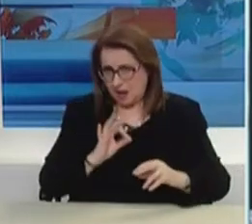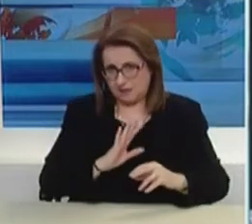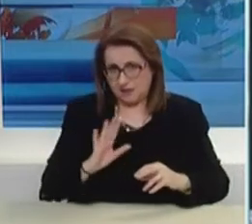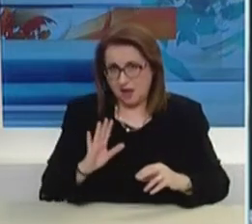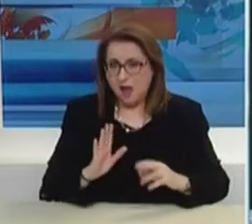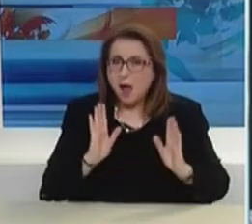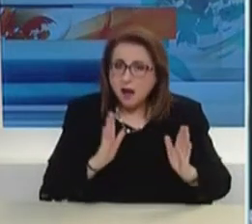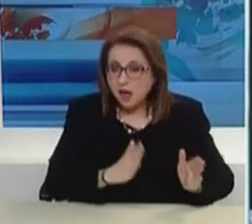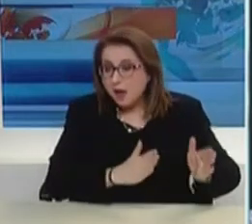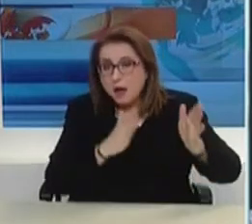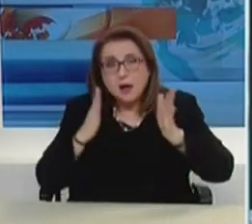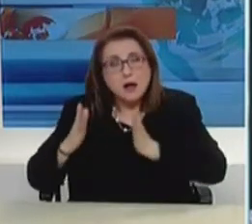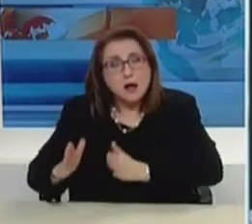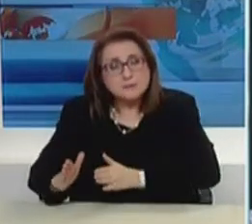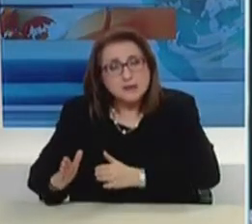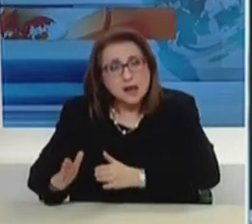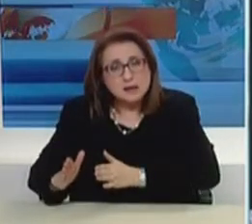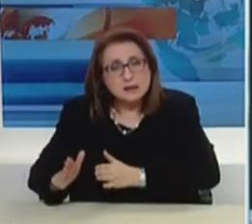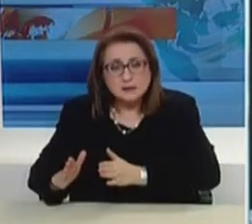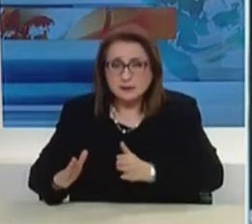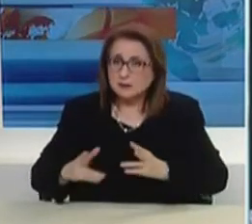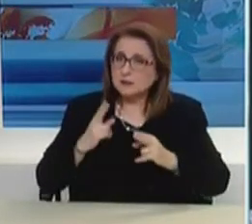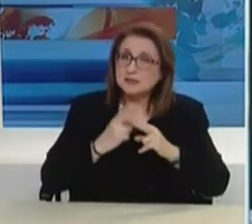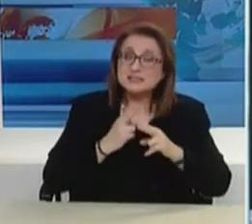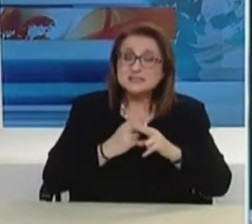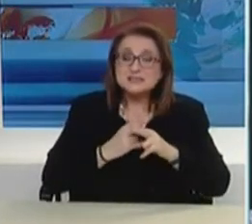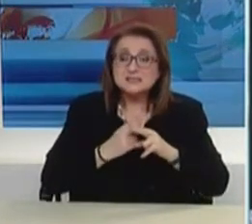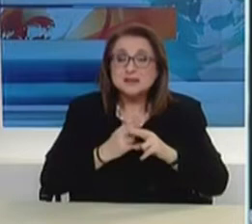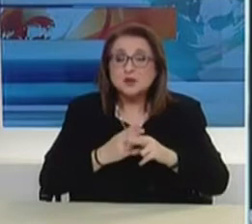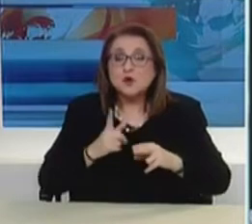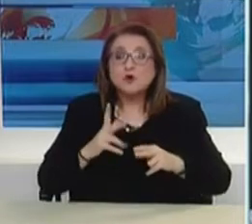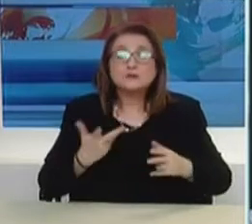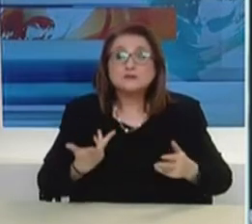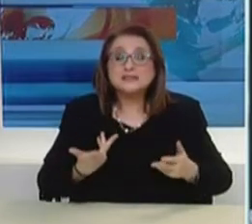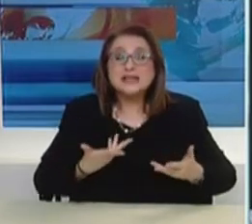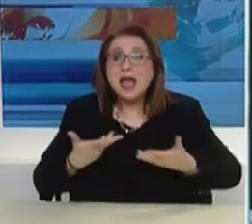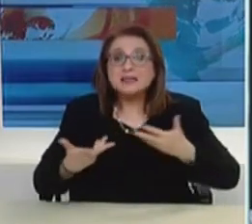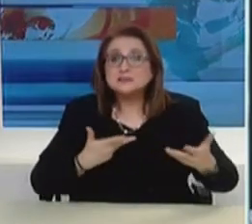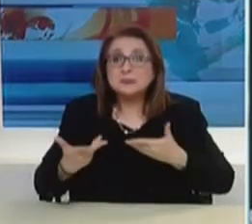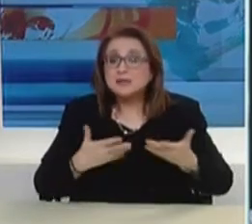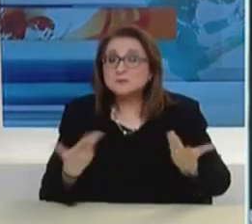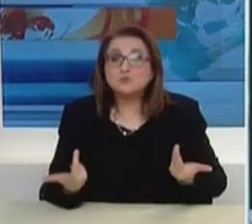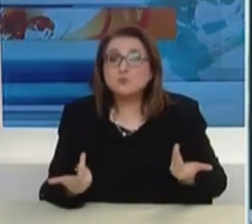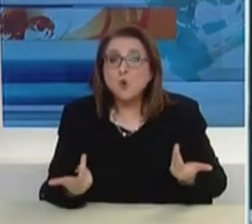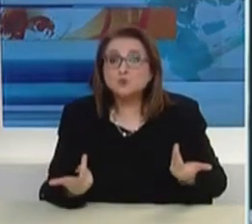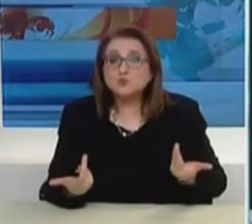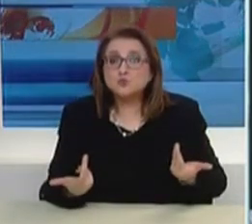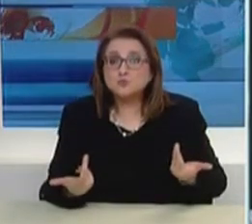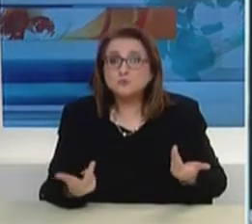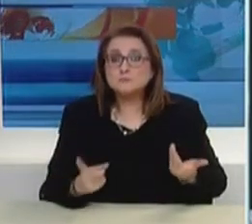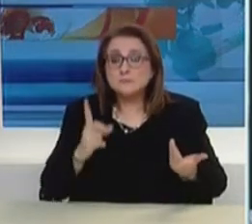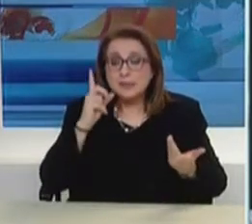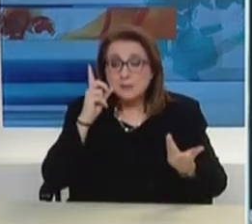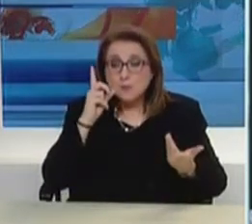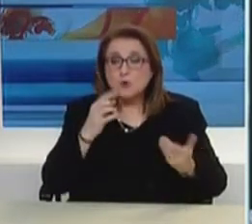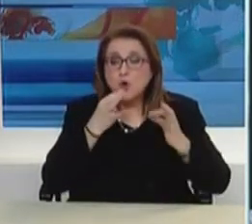όμως εξίσου σαφές ότι η εξυπηρέτησή μας αυτή θα πρέπει να γίνει με αυστηρή